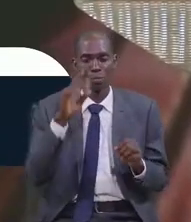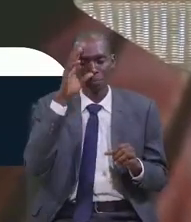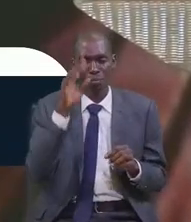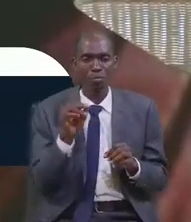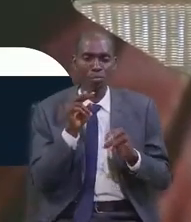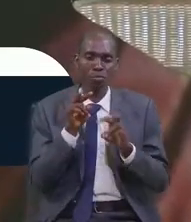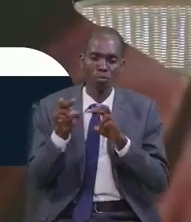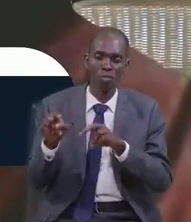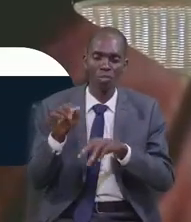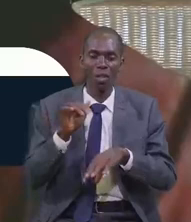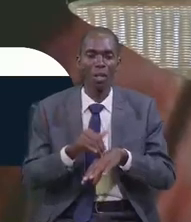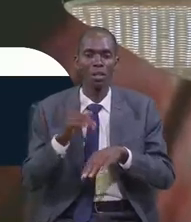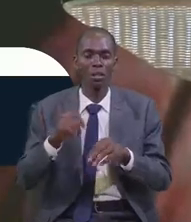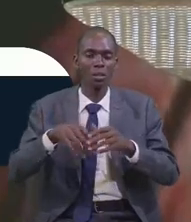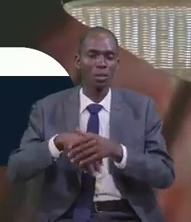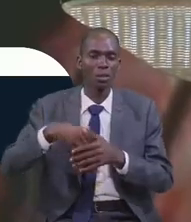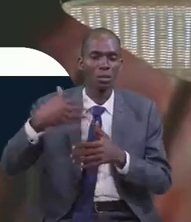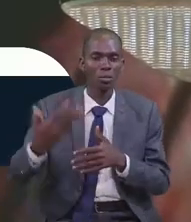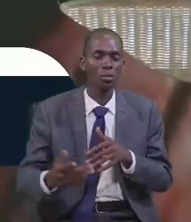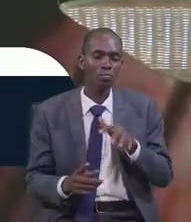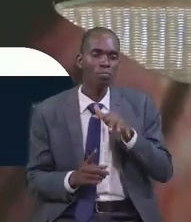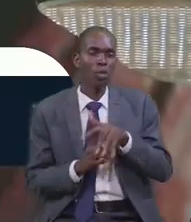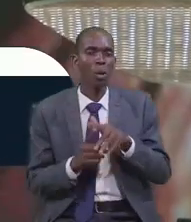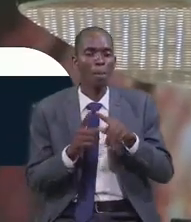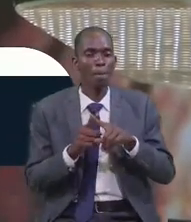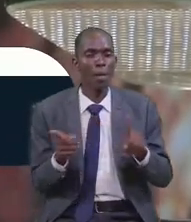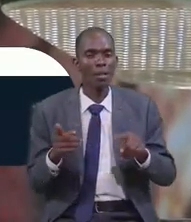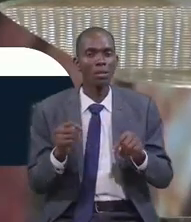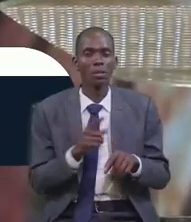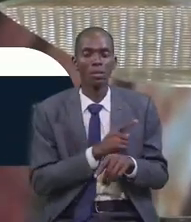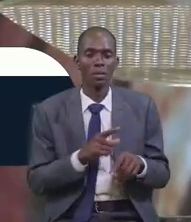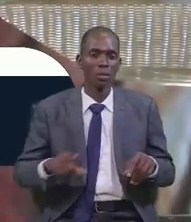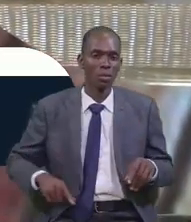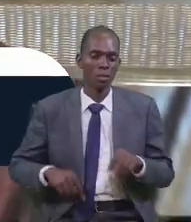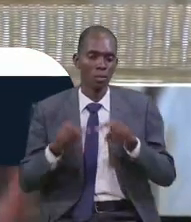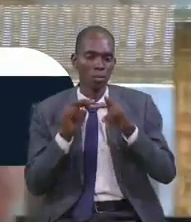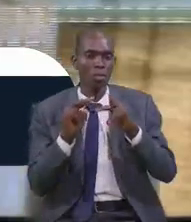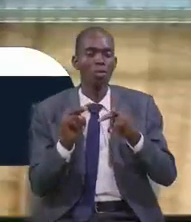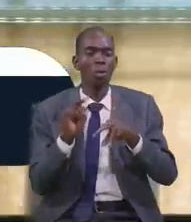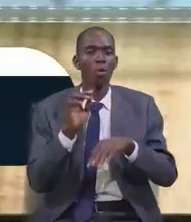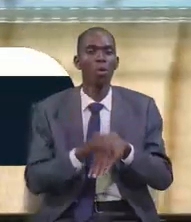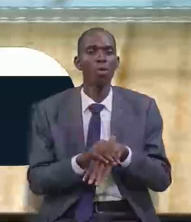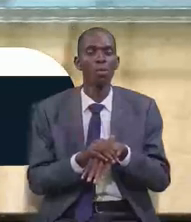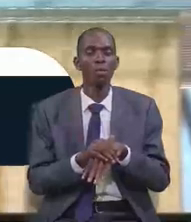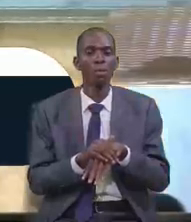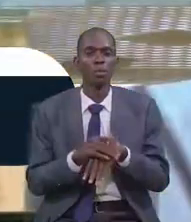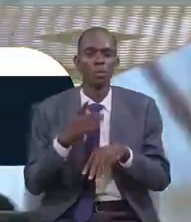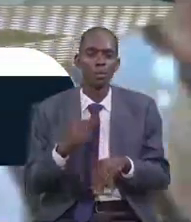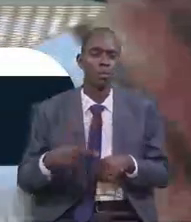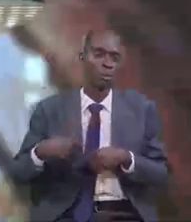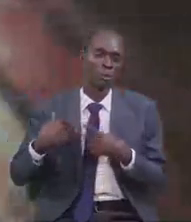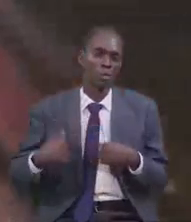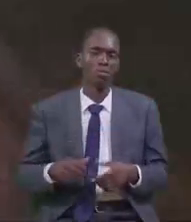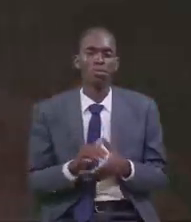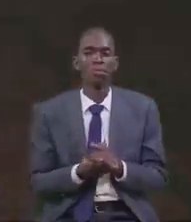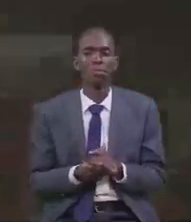les yeux, mais l'Éternel regarde au cœur. Ces